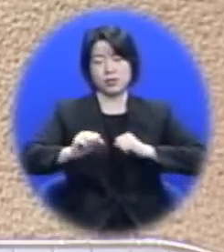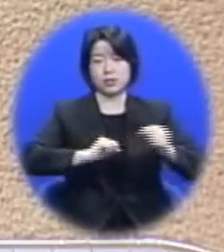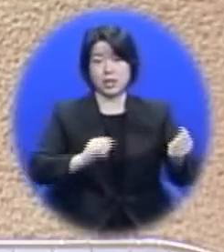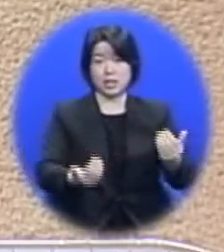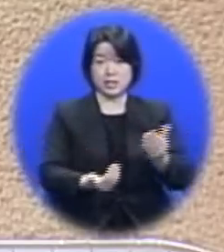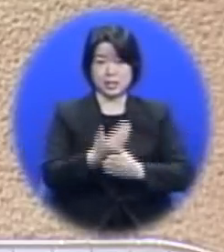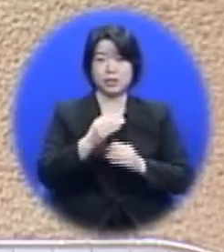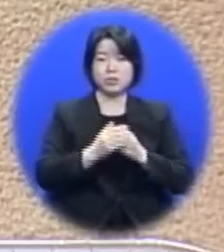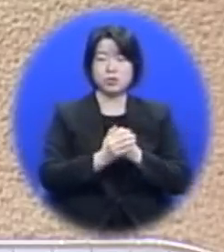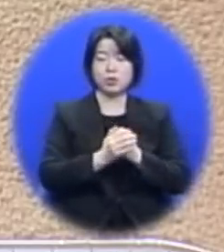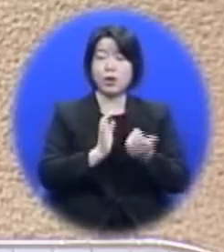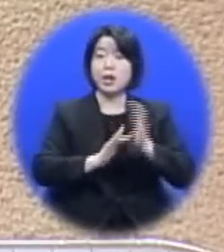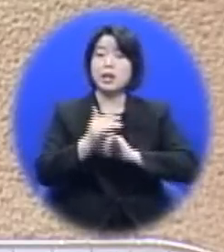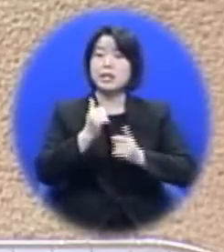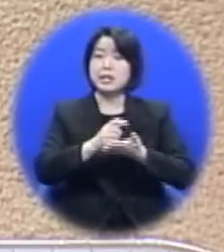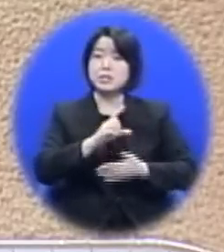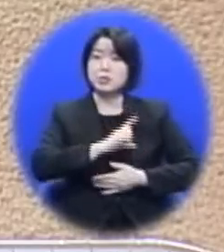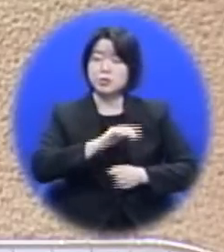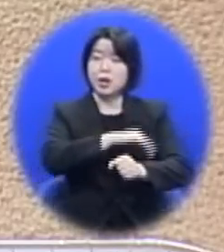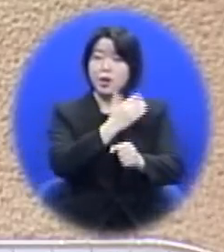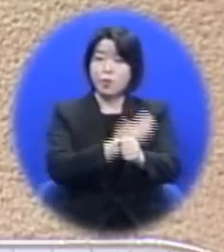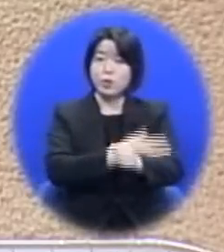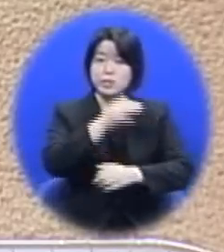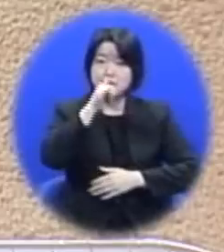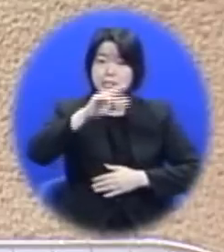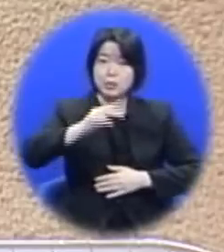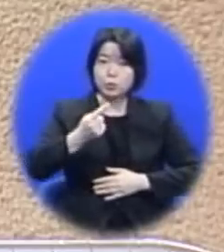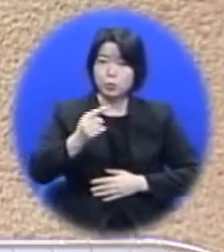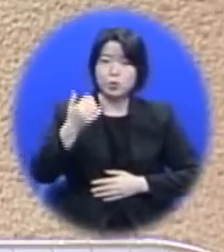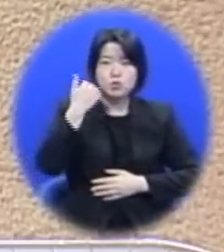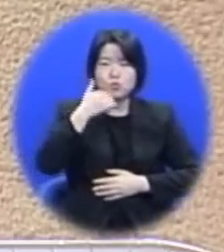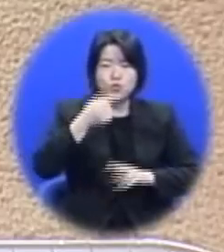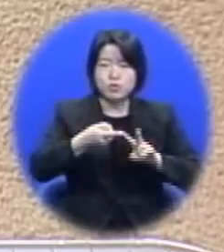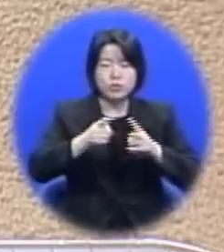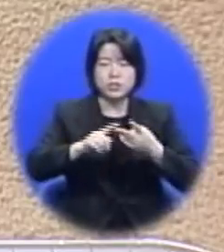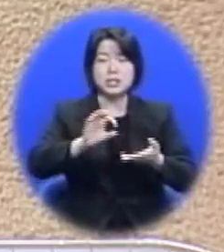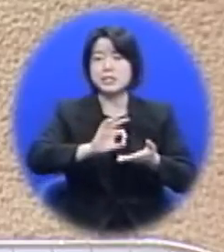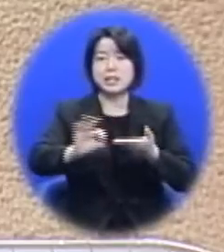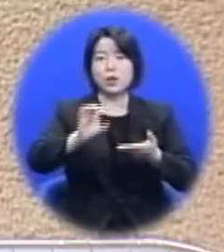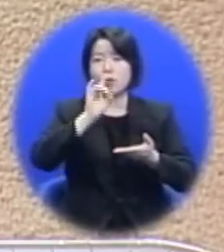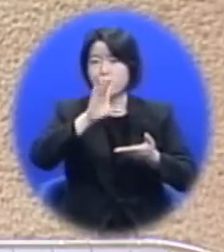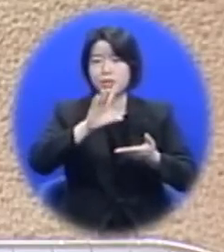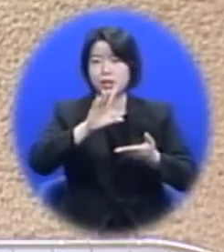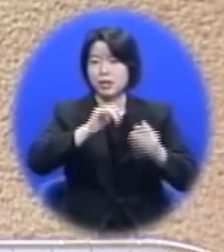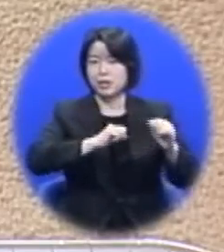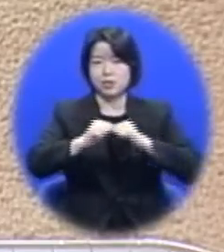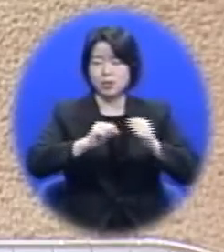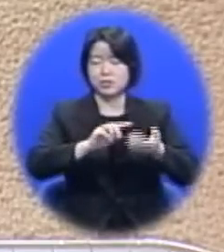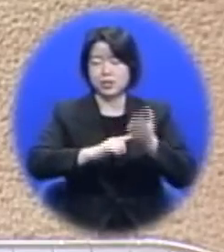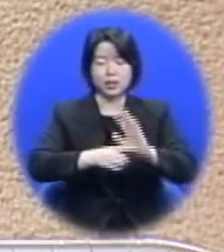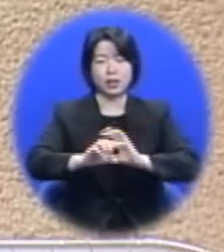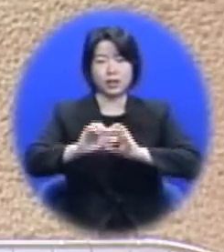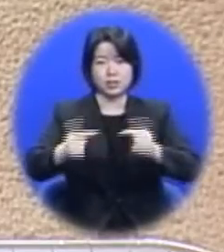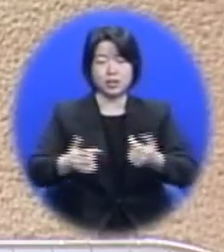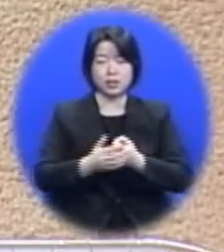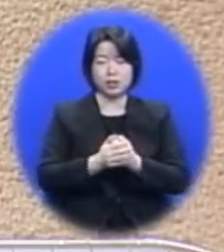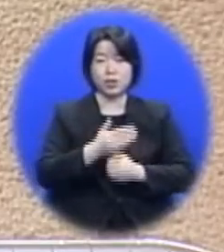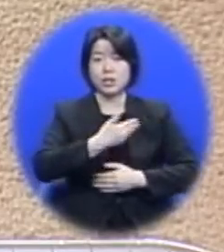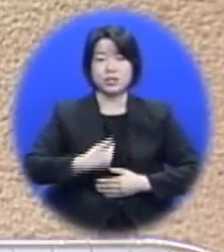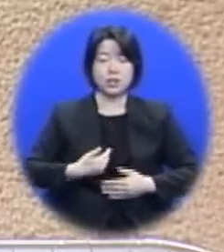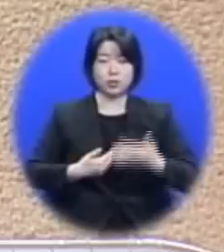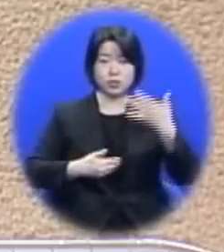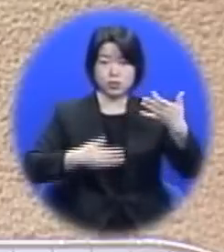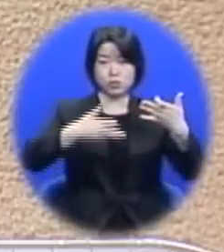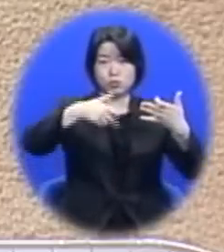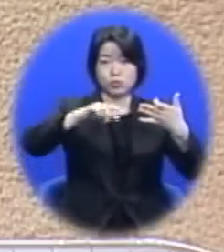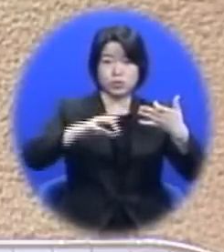예수님의 이름에 이런 권세가 있어도 아무나 쓴다고 역사가 나타나는 것은 아닙니다. 사도행전 19장에 보면